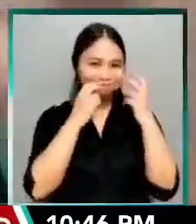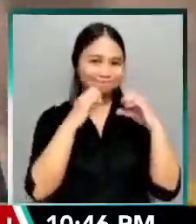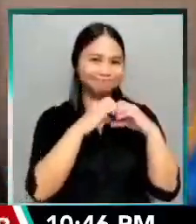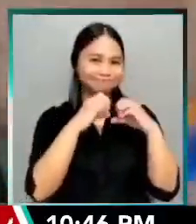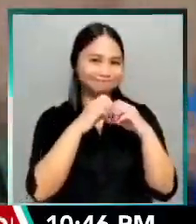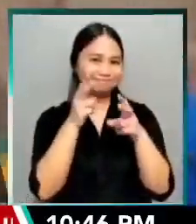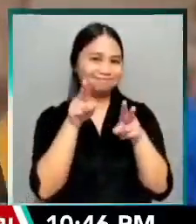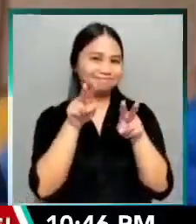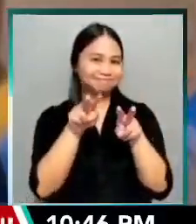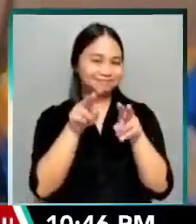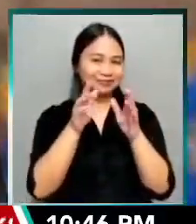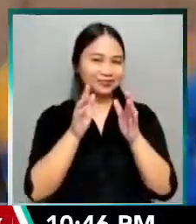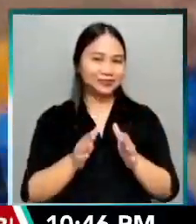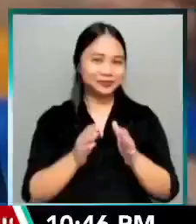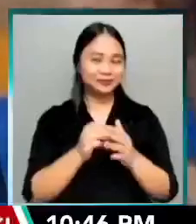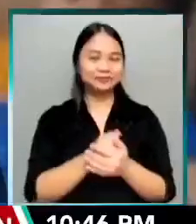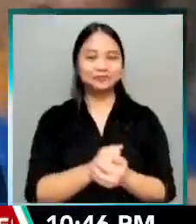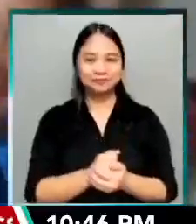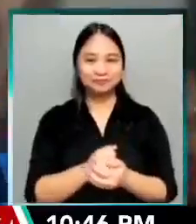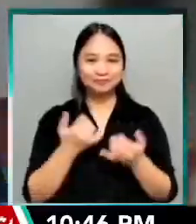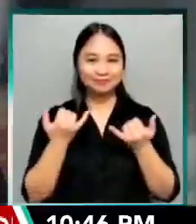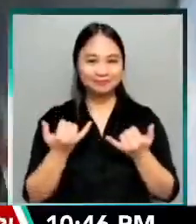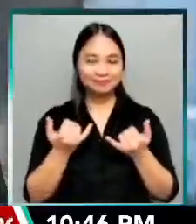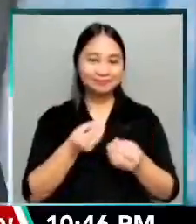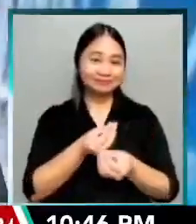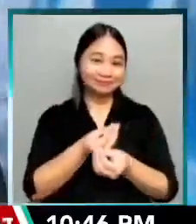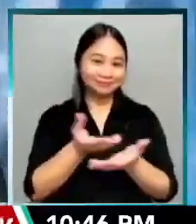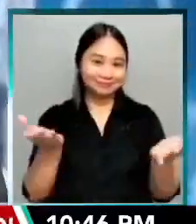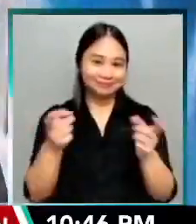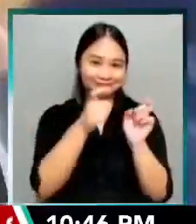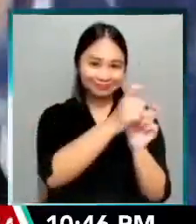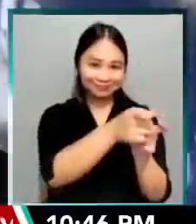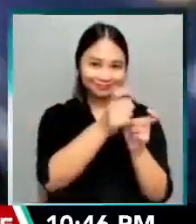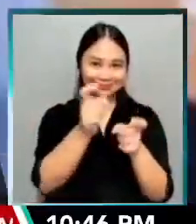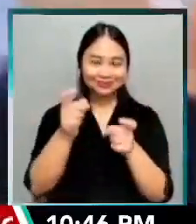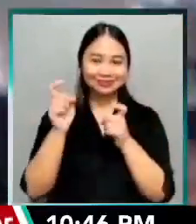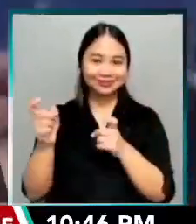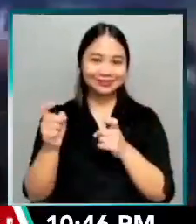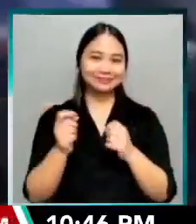serye. Namigay sila ng papremyo at game ding makipag-groofing.